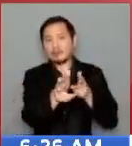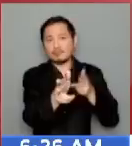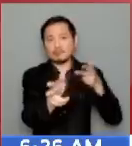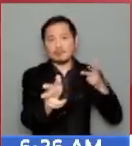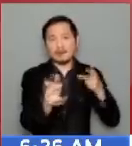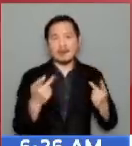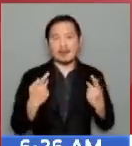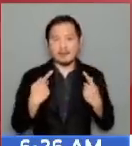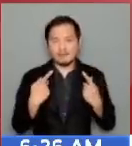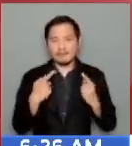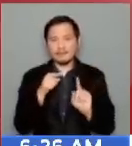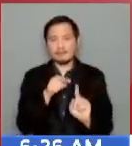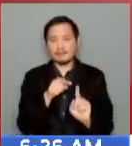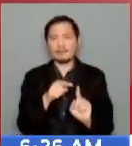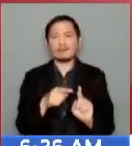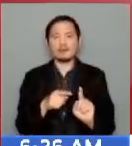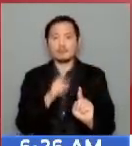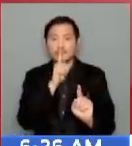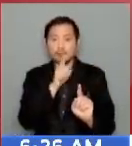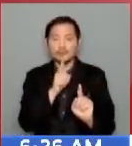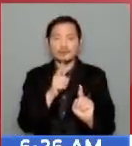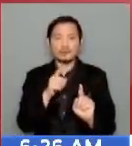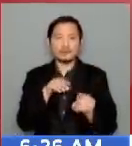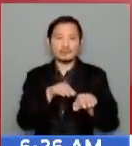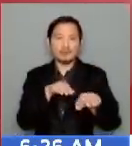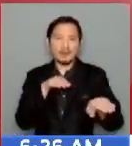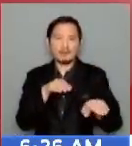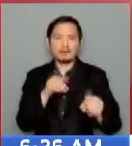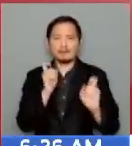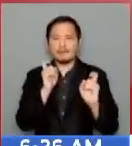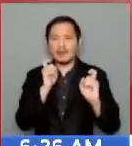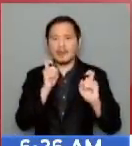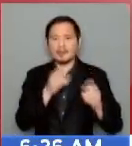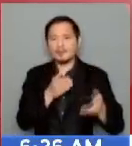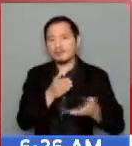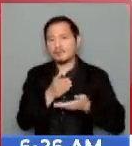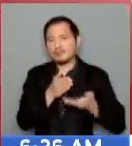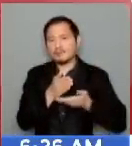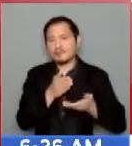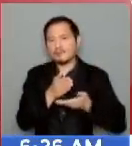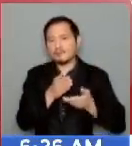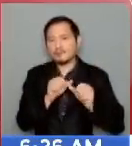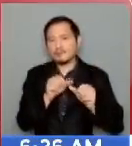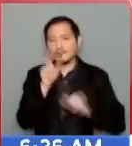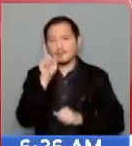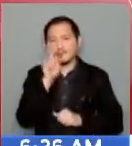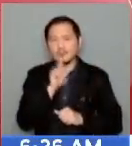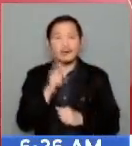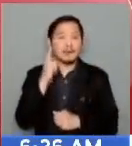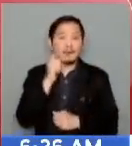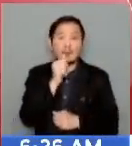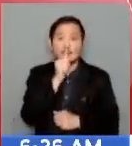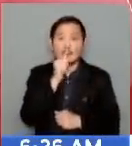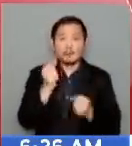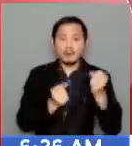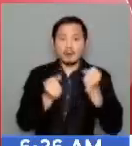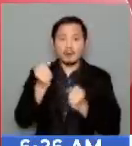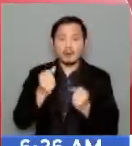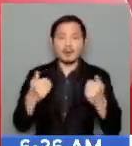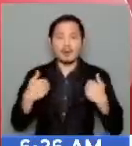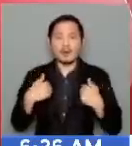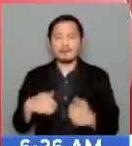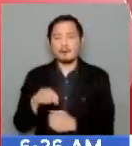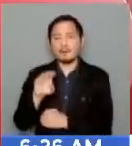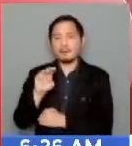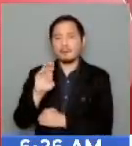po yung daloy ng traffic. Sa mga private motorist naman po, meron po tayong mga mabuhay lanes. Ipopost